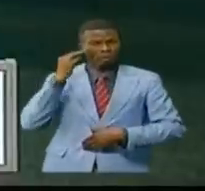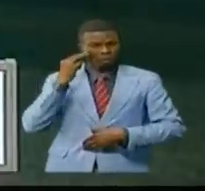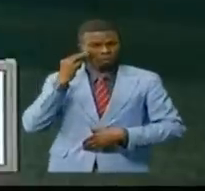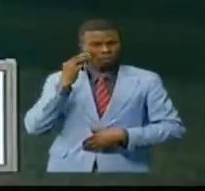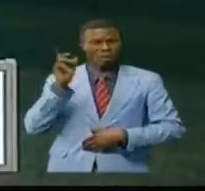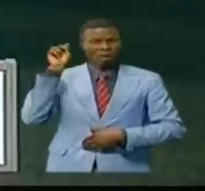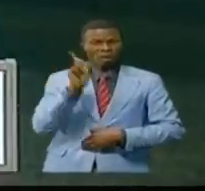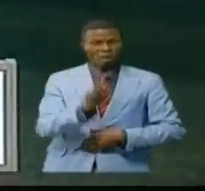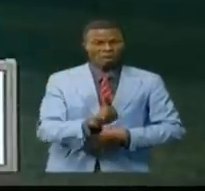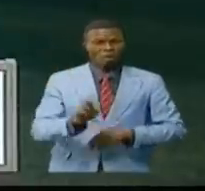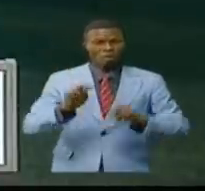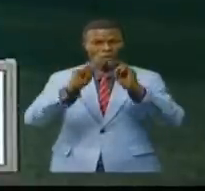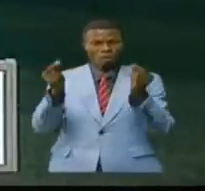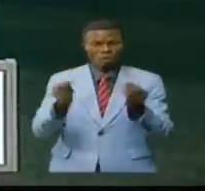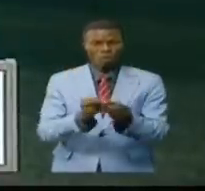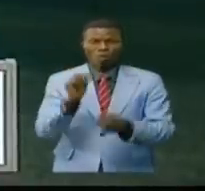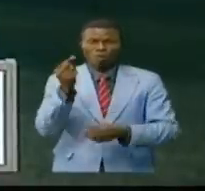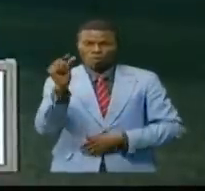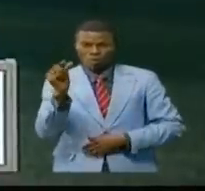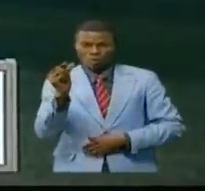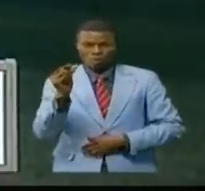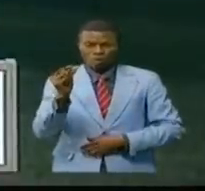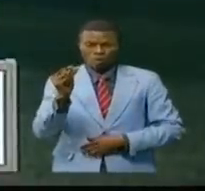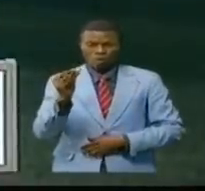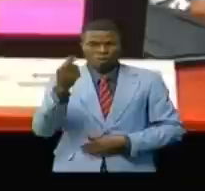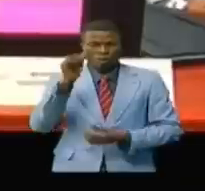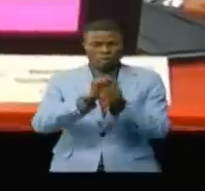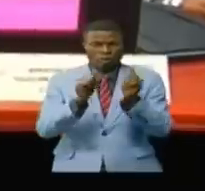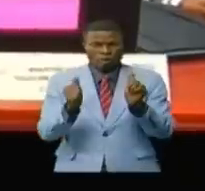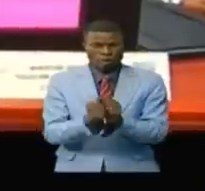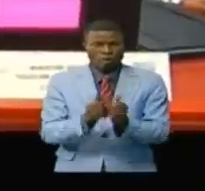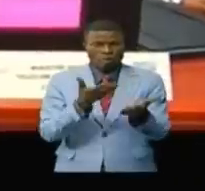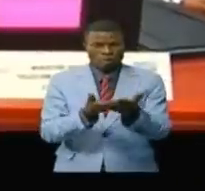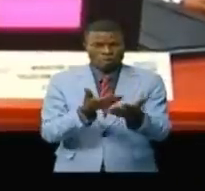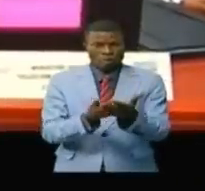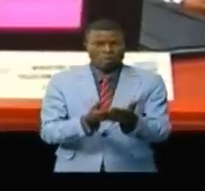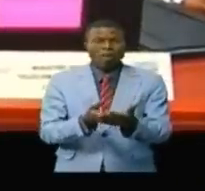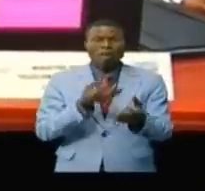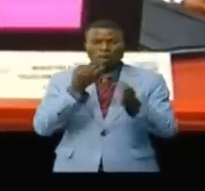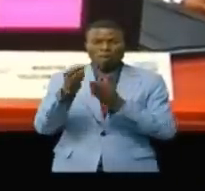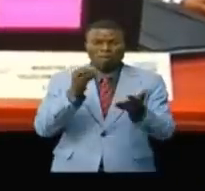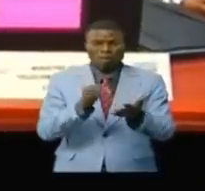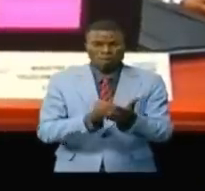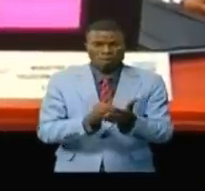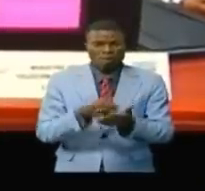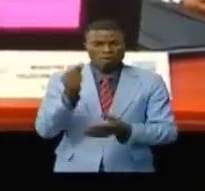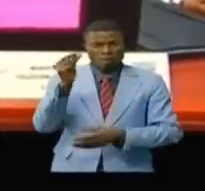imminente d'une cargaison d'engrais de l'Office chérifien du phosphate en indiquant que